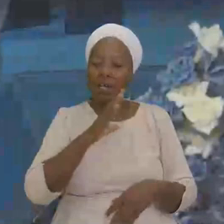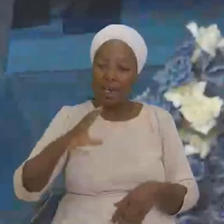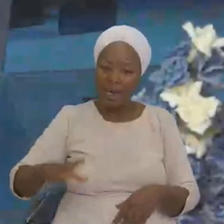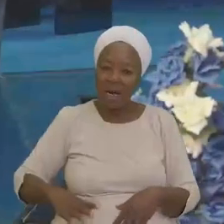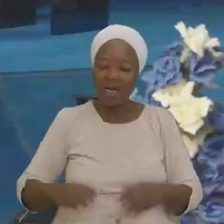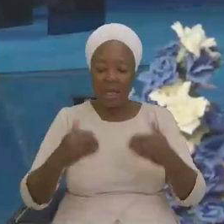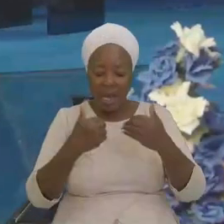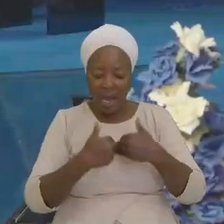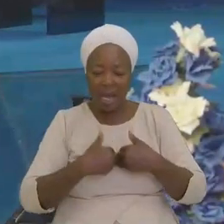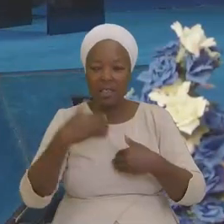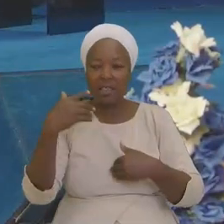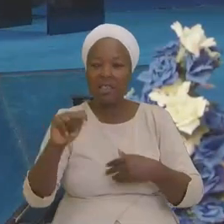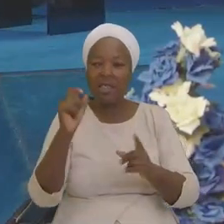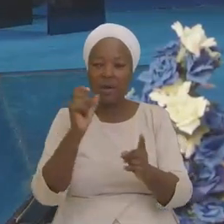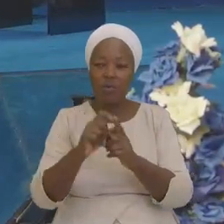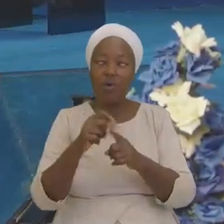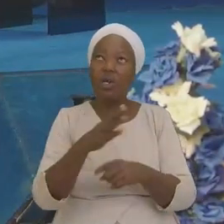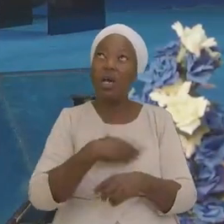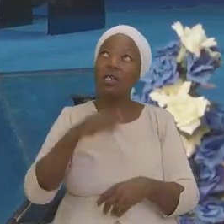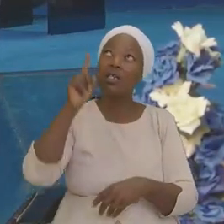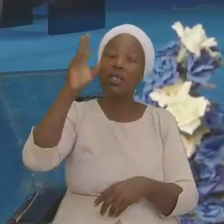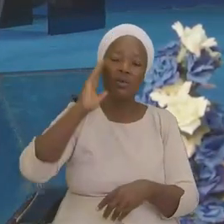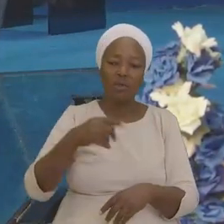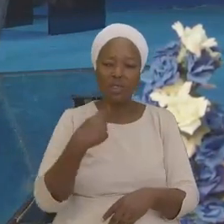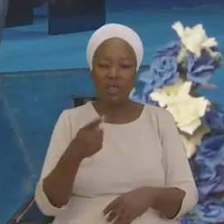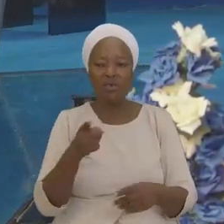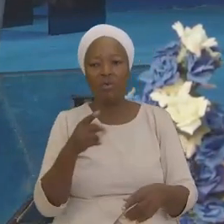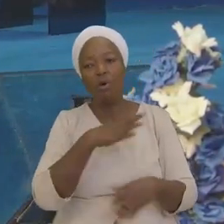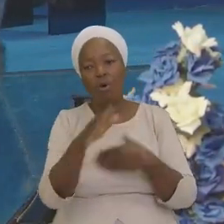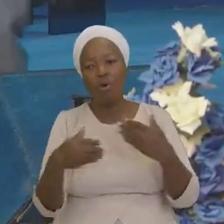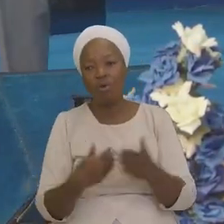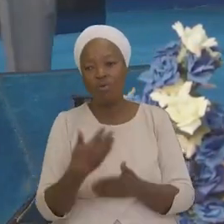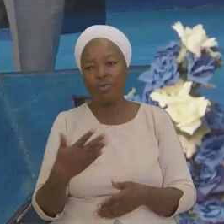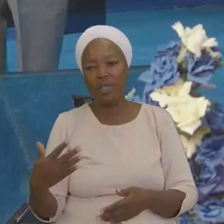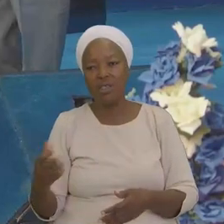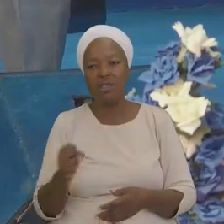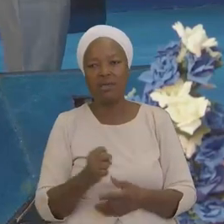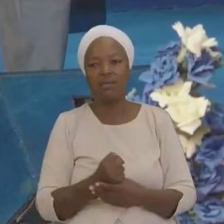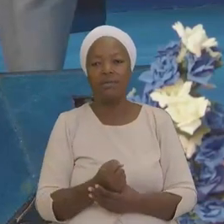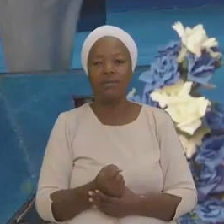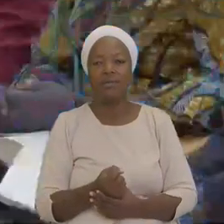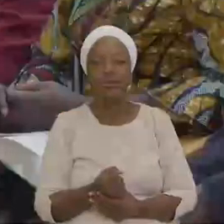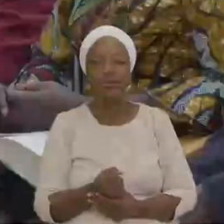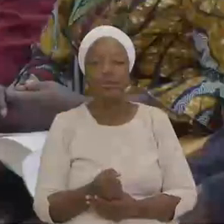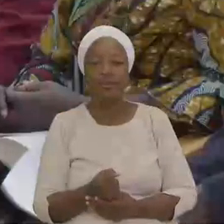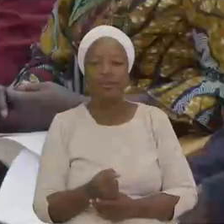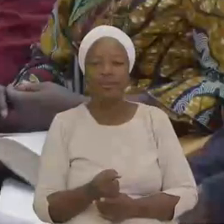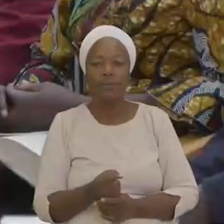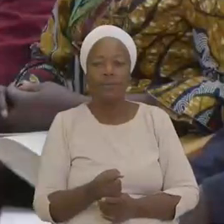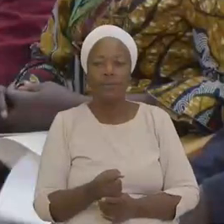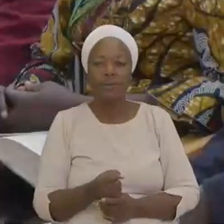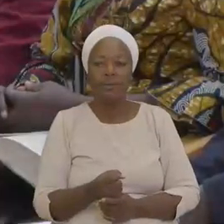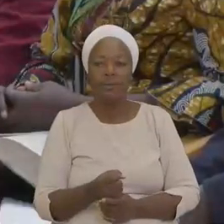la consommation de la vie chrétienne, Christ a la parole, et il te dira, il t'enseignera